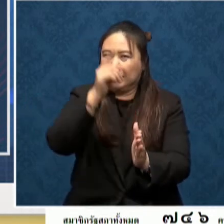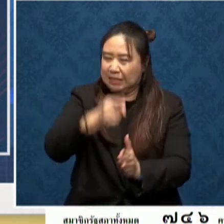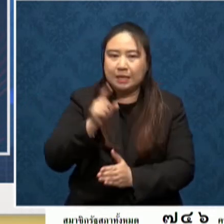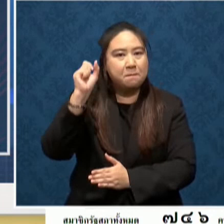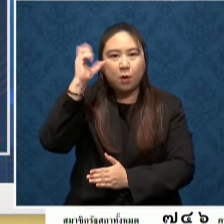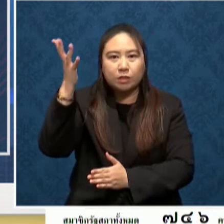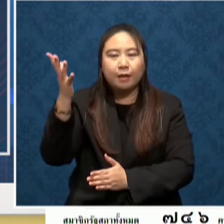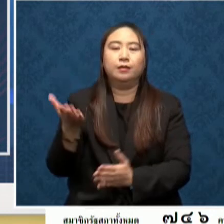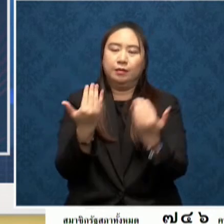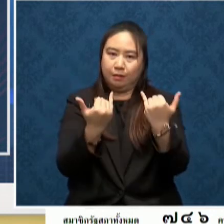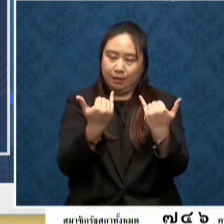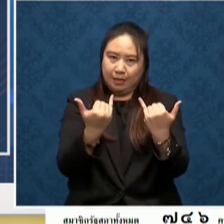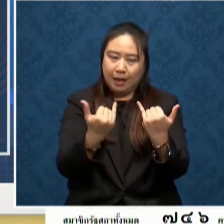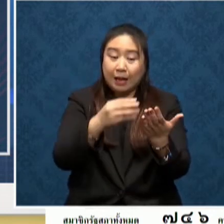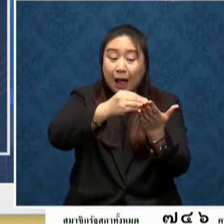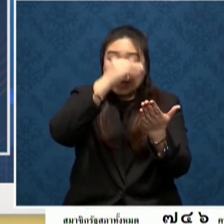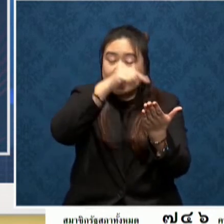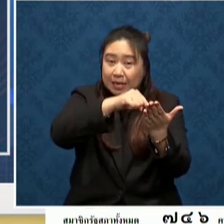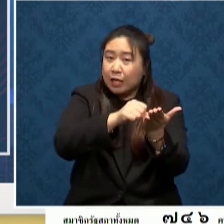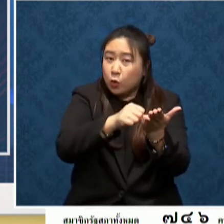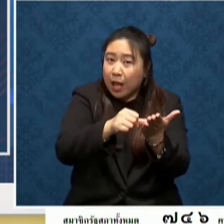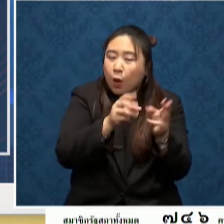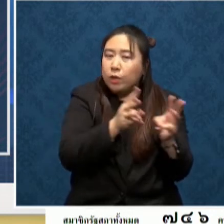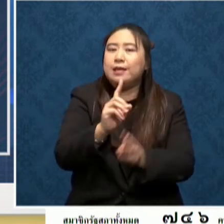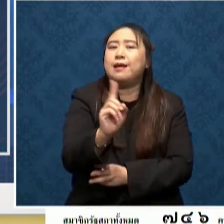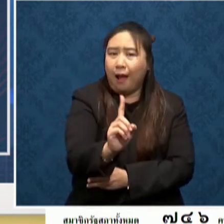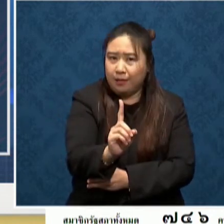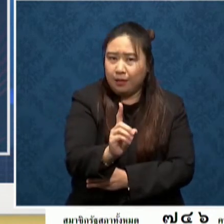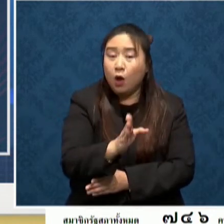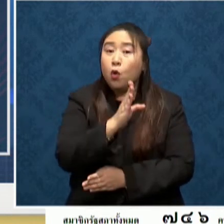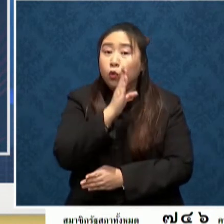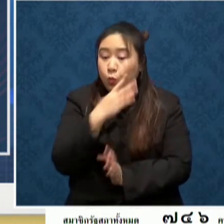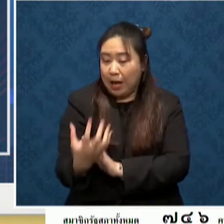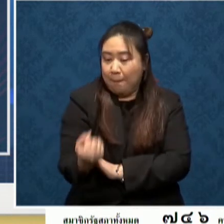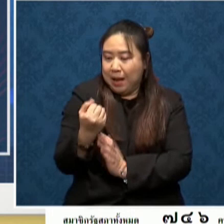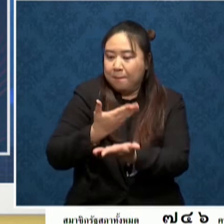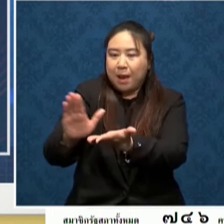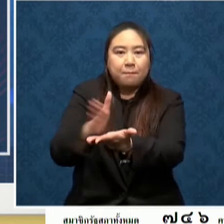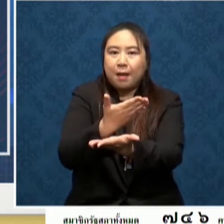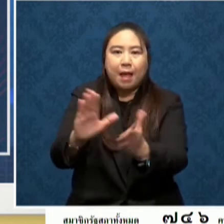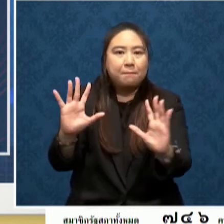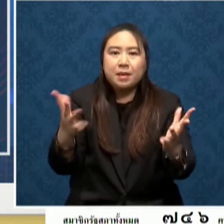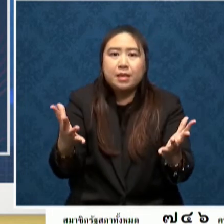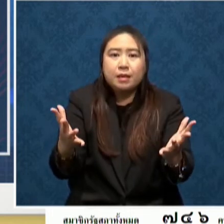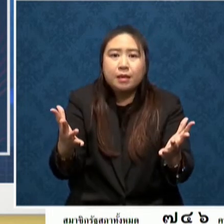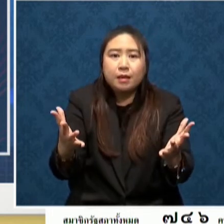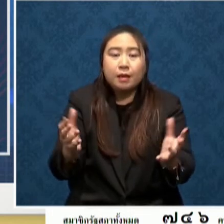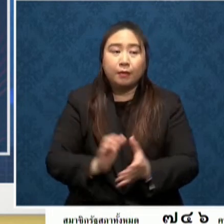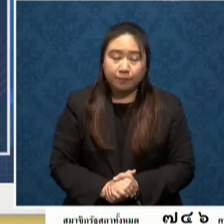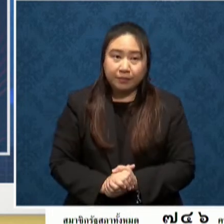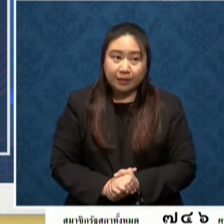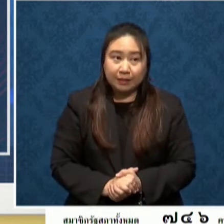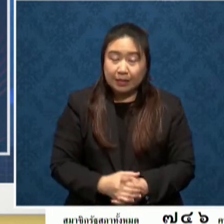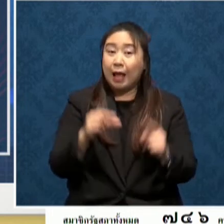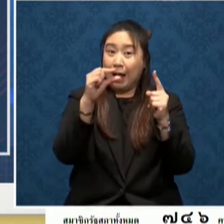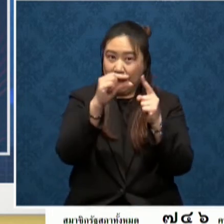ท่าน จะปฐิลูการศึษาได้อย่างไรคะถ้าท่านไม่กระจัย อัมนาจค่ะแม้ว่ท่านจะเขียน